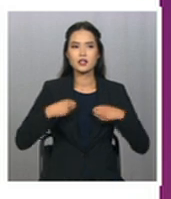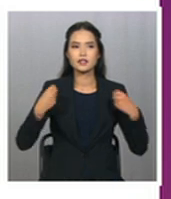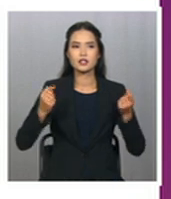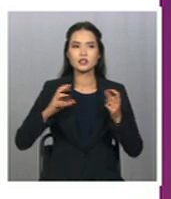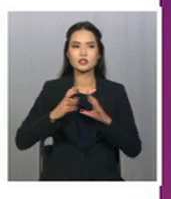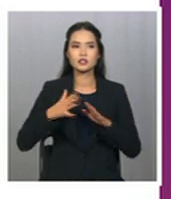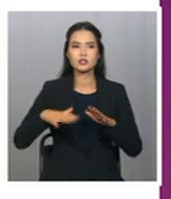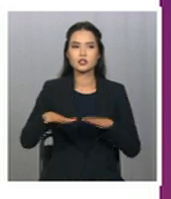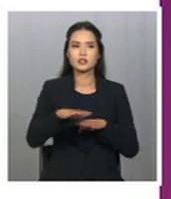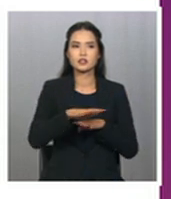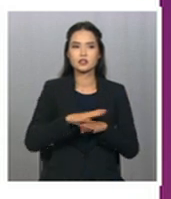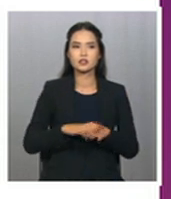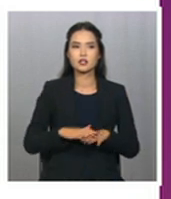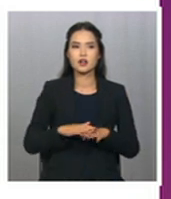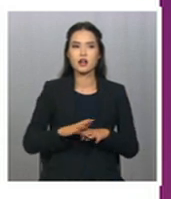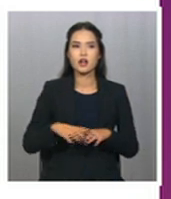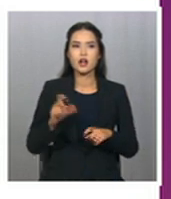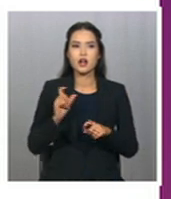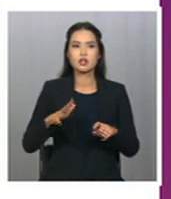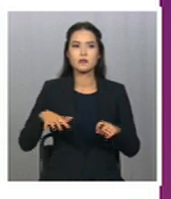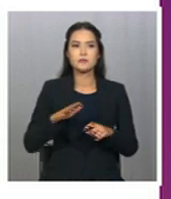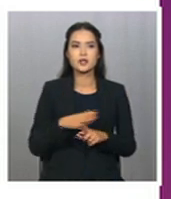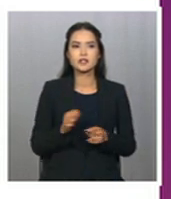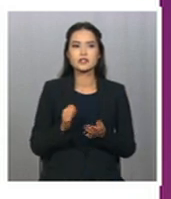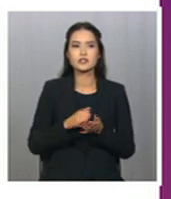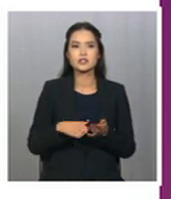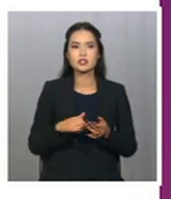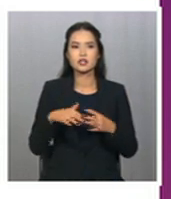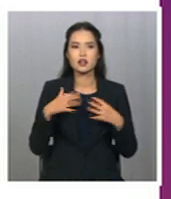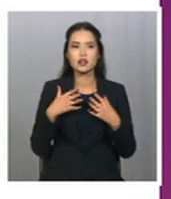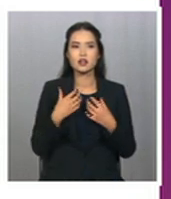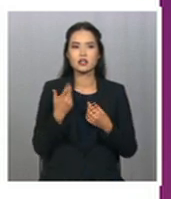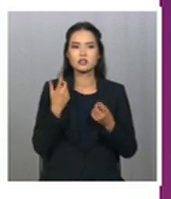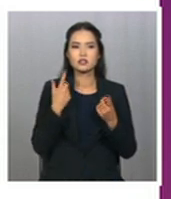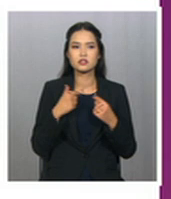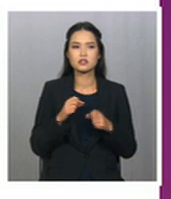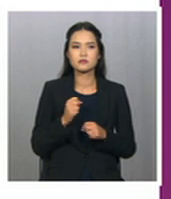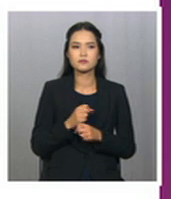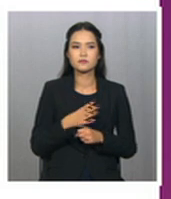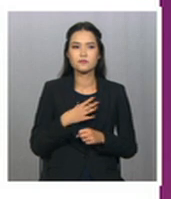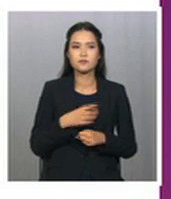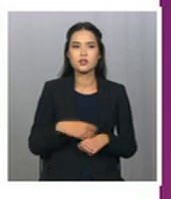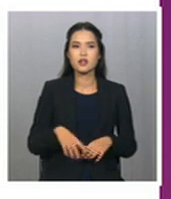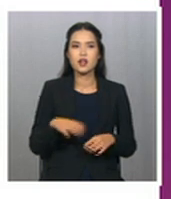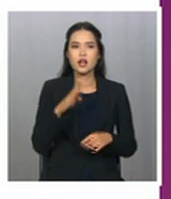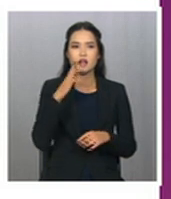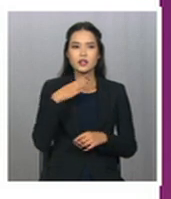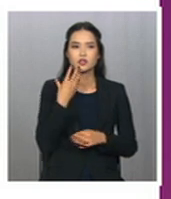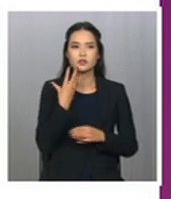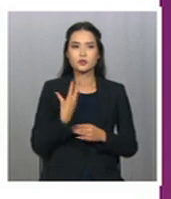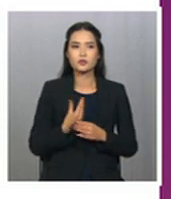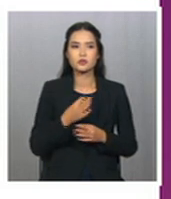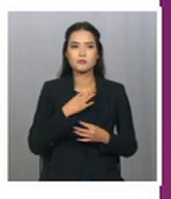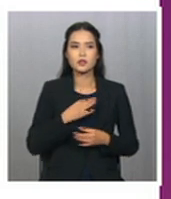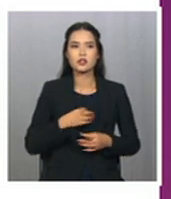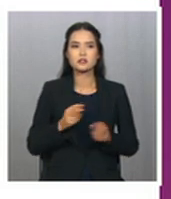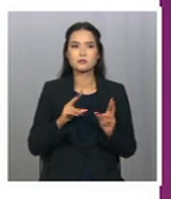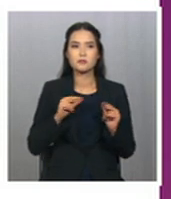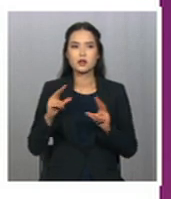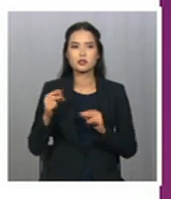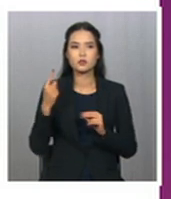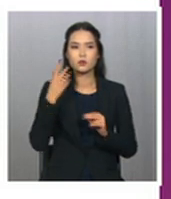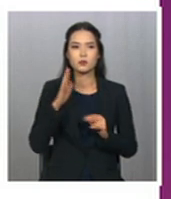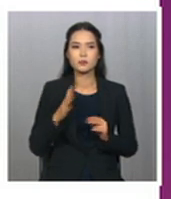дүние. Адамдарды неге қайырсыз қылып жараттың? Әкенің өз баласының бақытын ойламайтыны